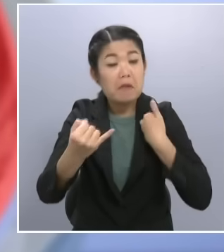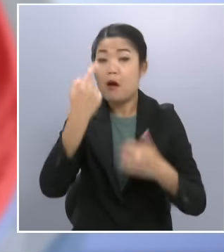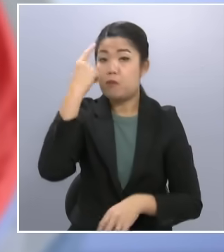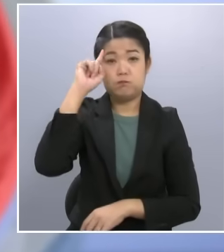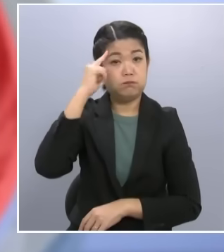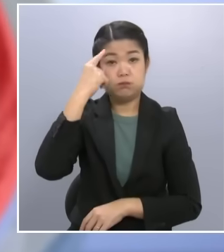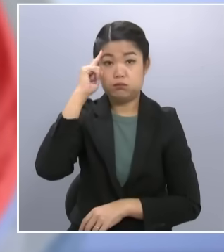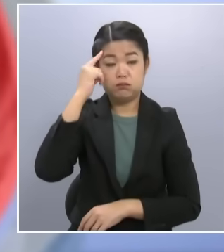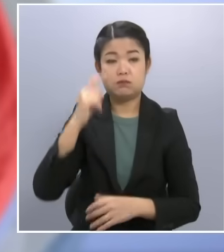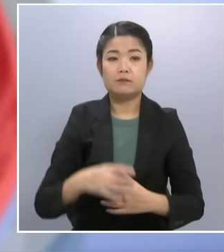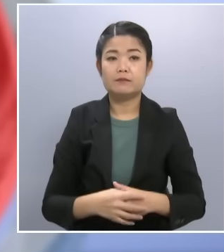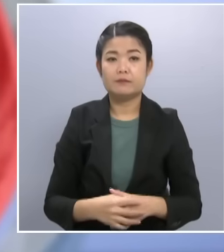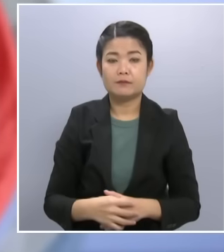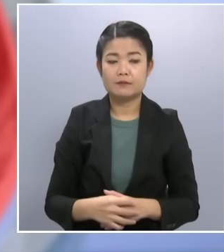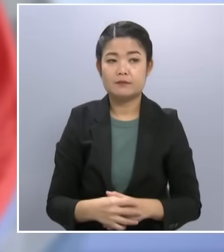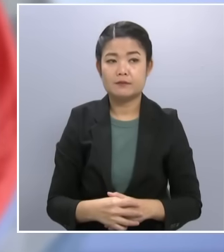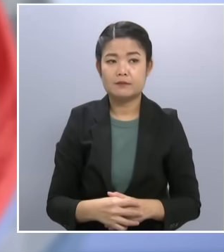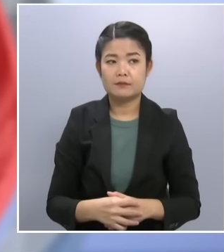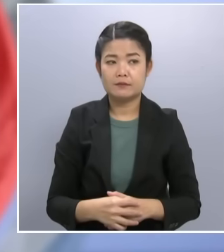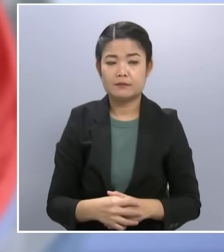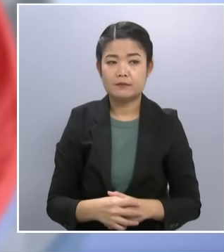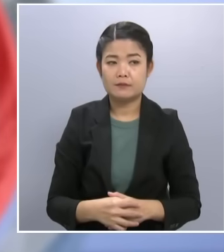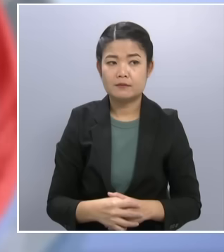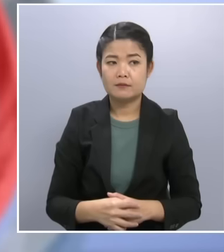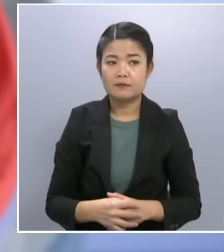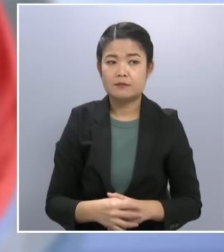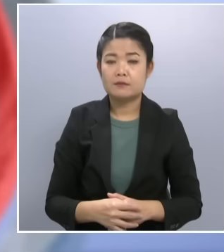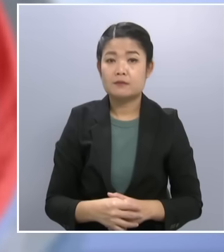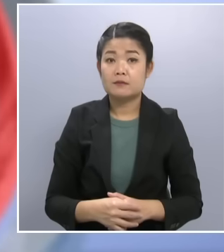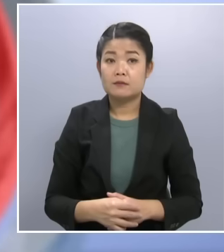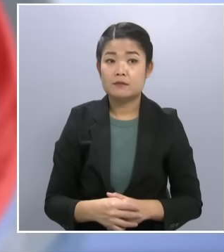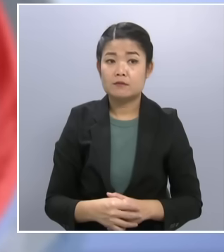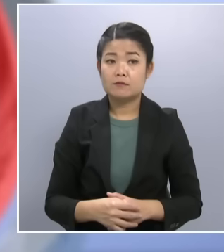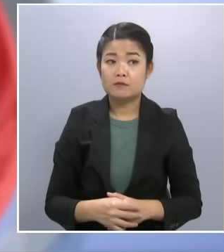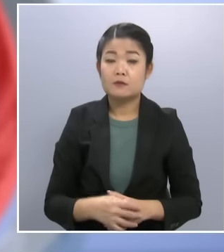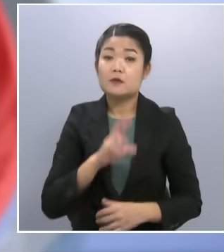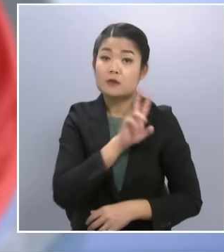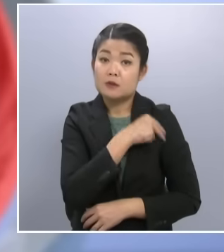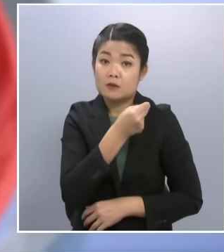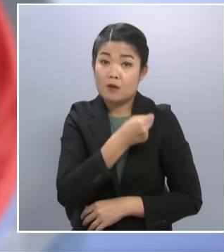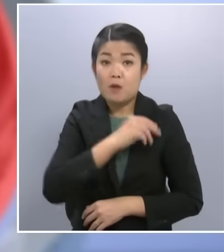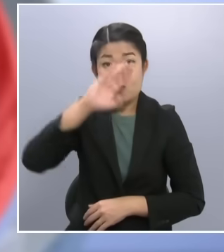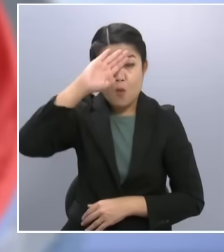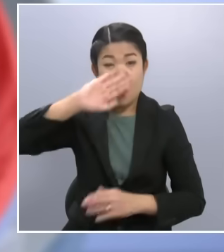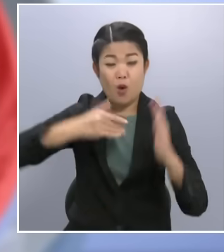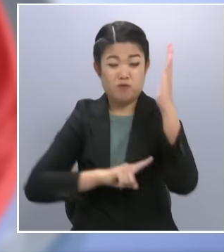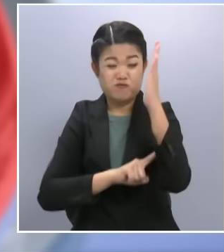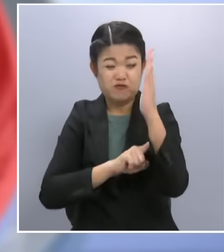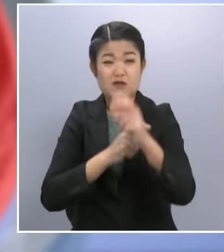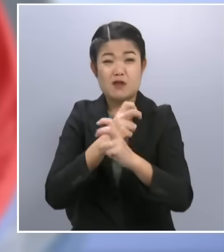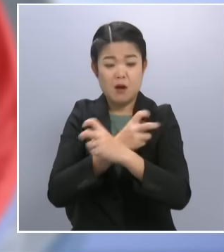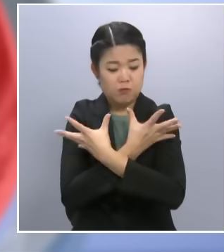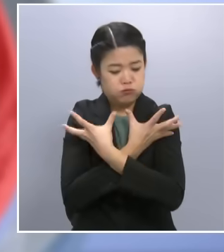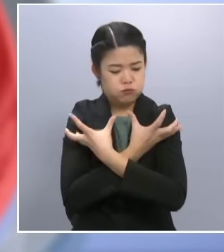อันนี้คือเพื่อความเป็นธรรมมันนะผมต้องสั่งคุณหมอแต่ประเด็นหลักอันนี้คือว่าคือเธอไปหาคุณหมอด้วยการเป็นไข้แล้วปวดตัวนะฮะ